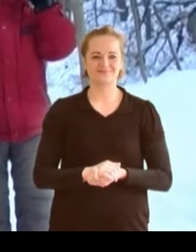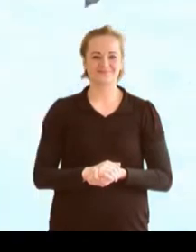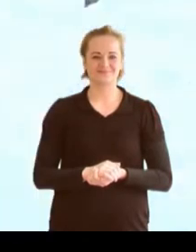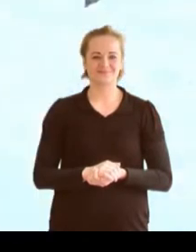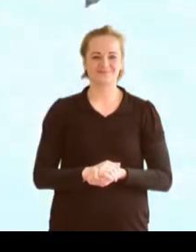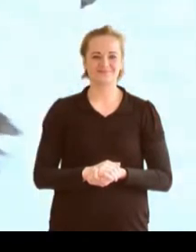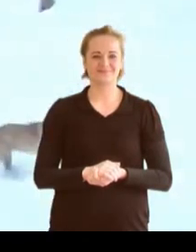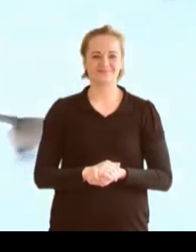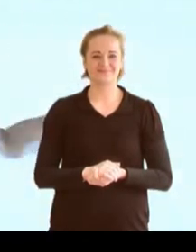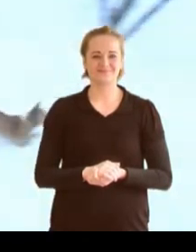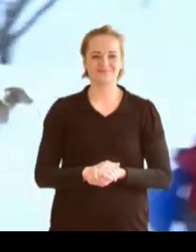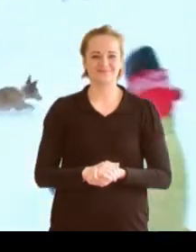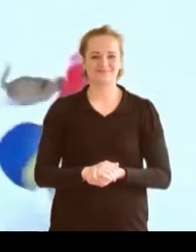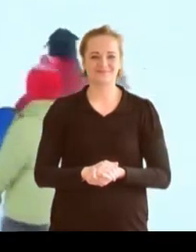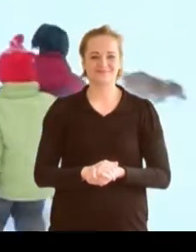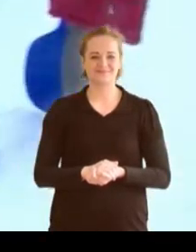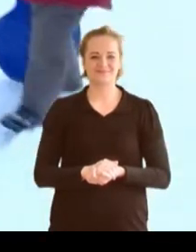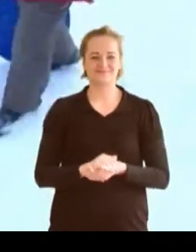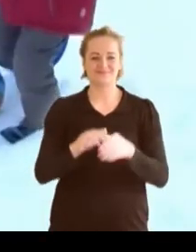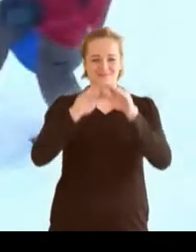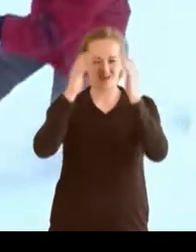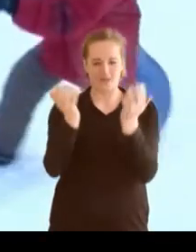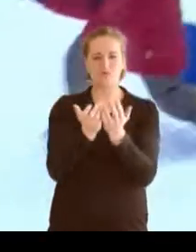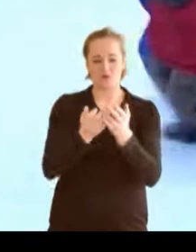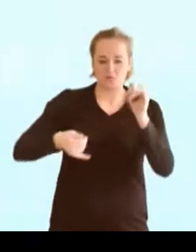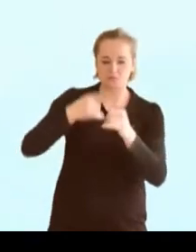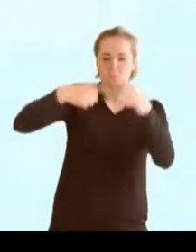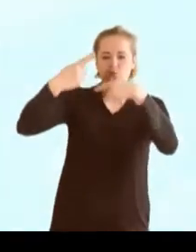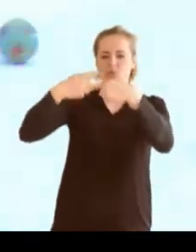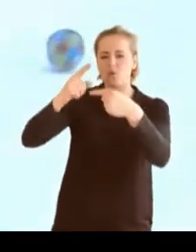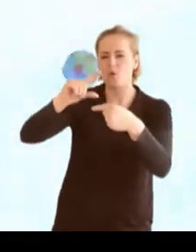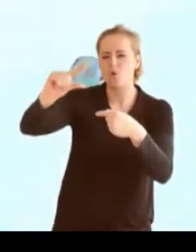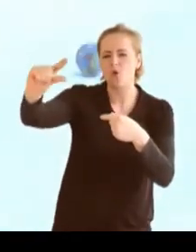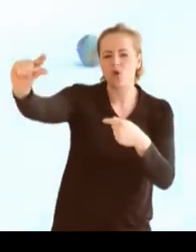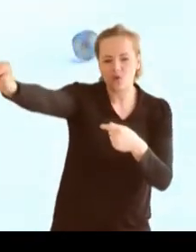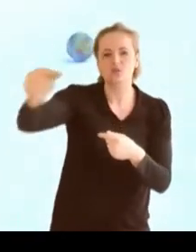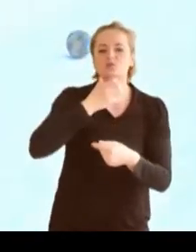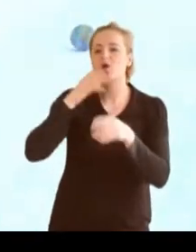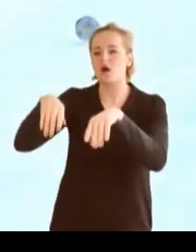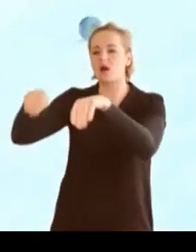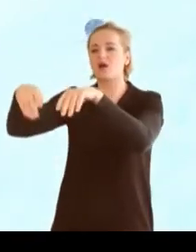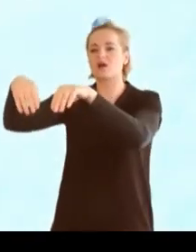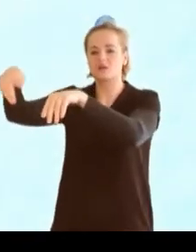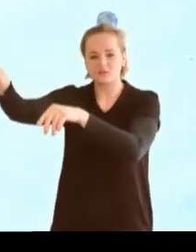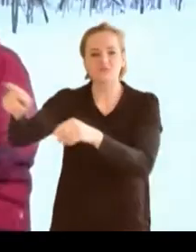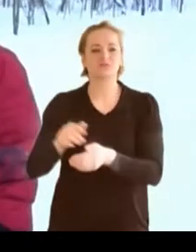Ei, kamuliuk, kur tu bėgi nuo manęs? Ei! Pagausiu, vis vien tave pagausiu.